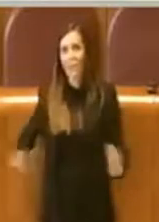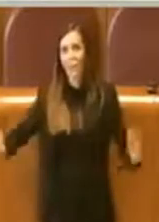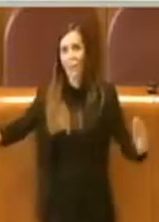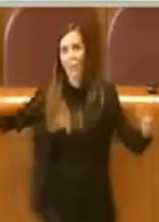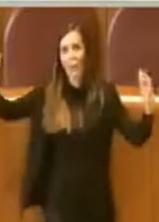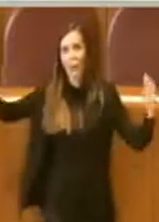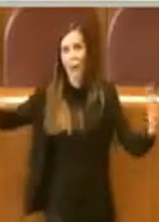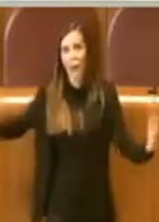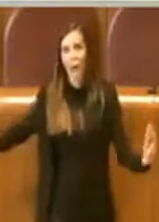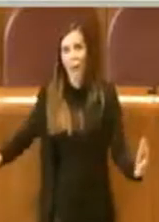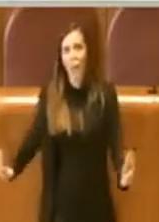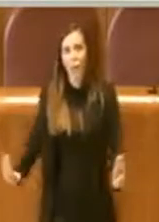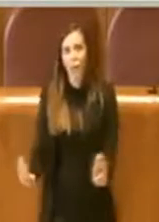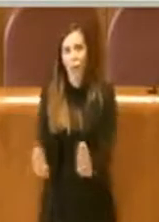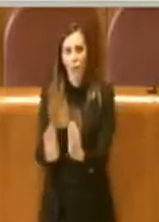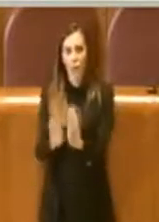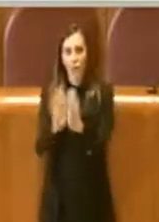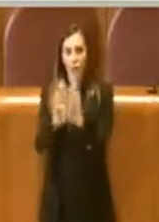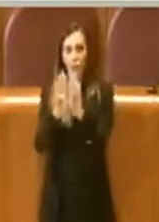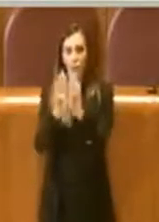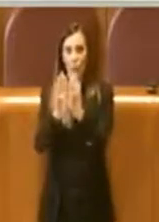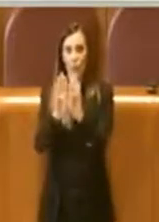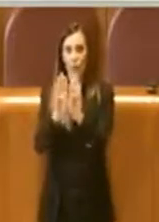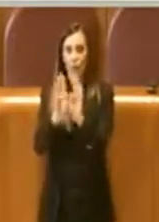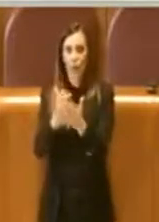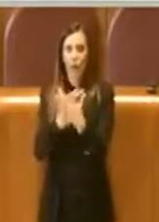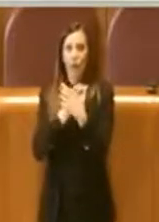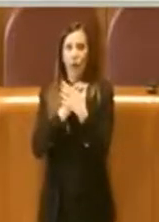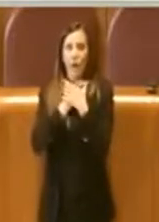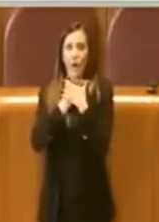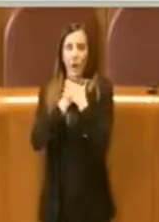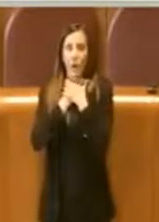soffocando di fatto un intero settore.